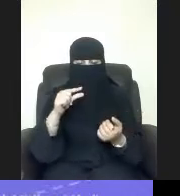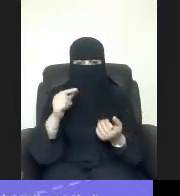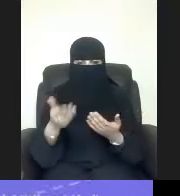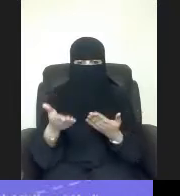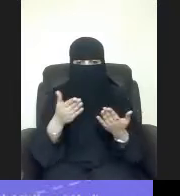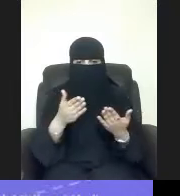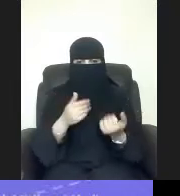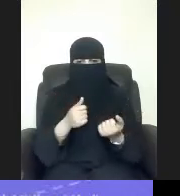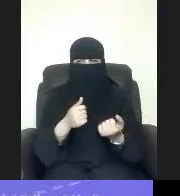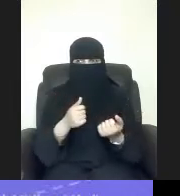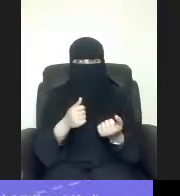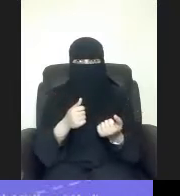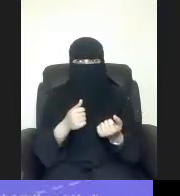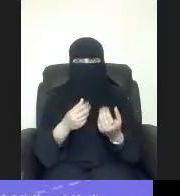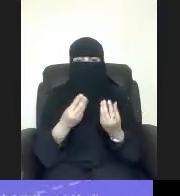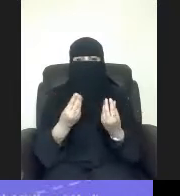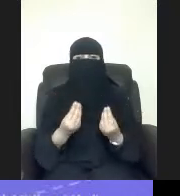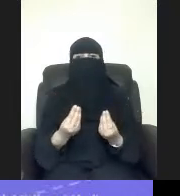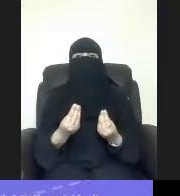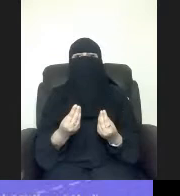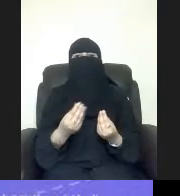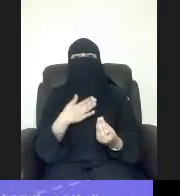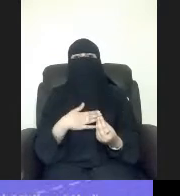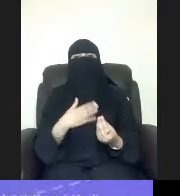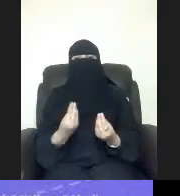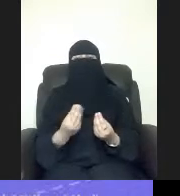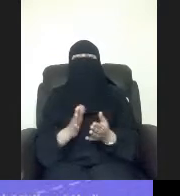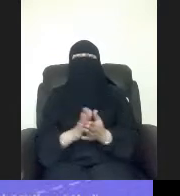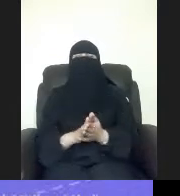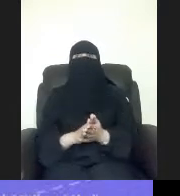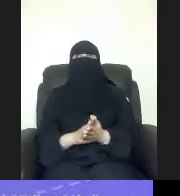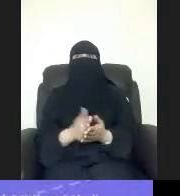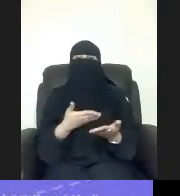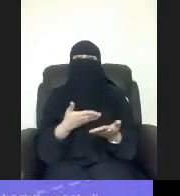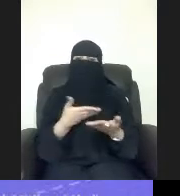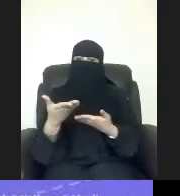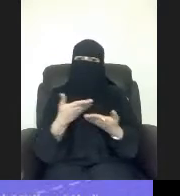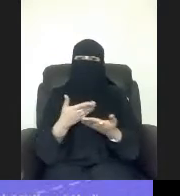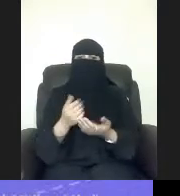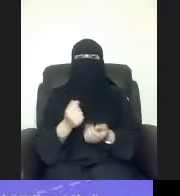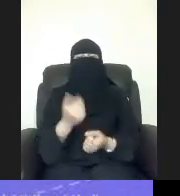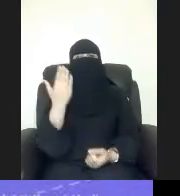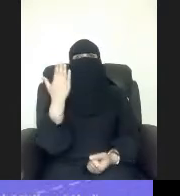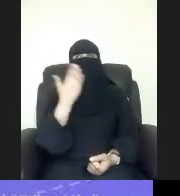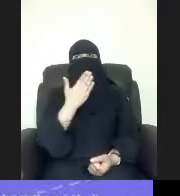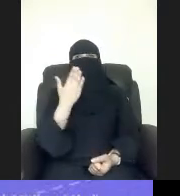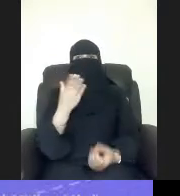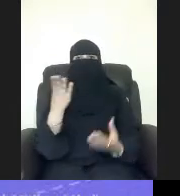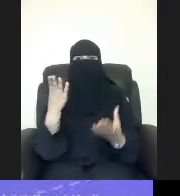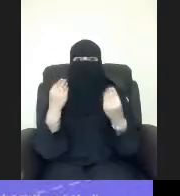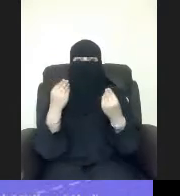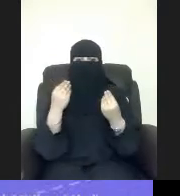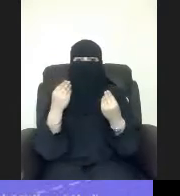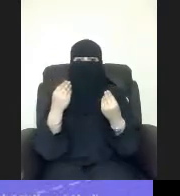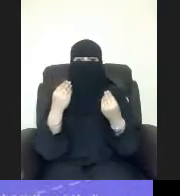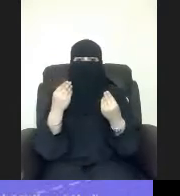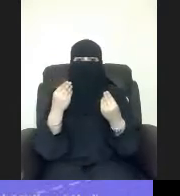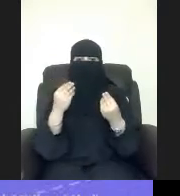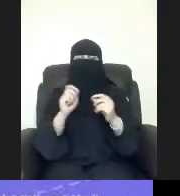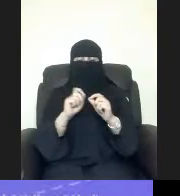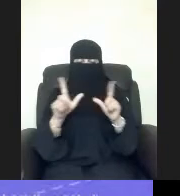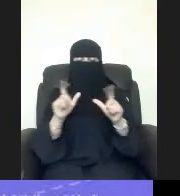كها أثر إيجابي على تقبل عملية التدريس. الصوت واضح الآن؟ الصوت واضح هنا. واضح